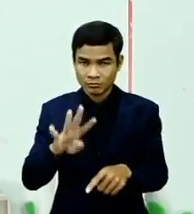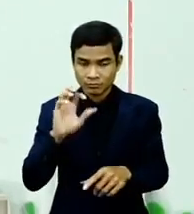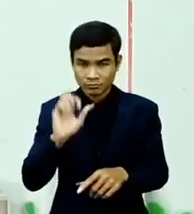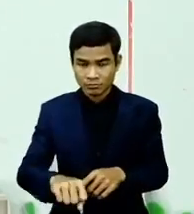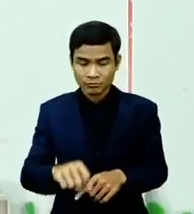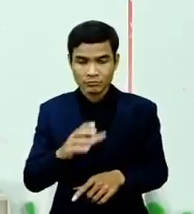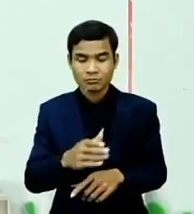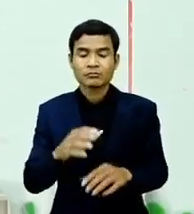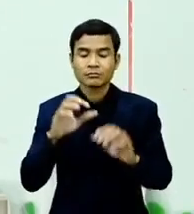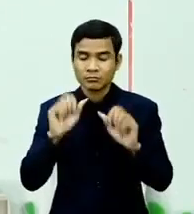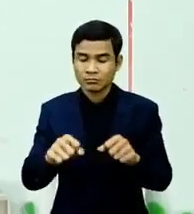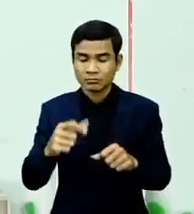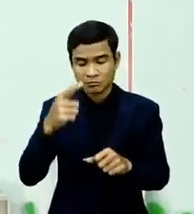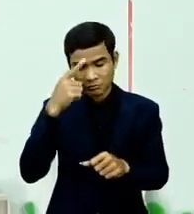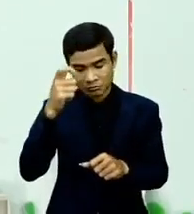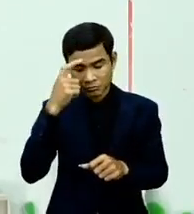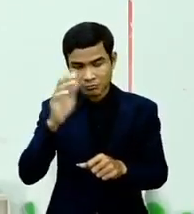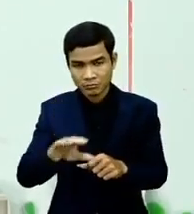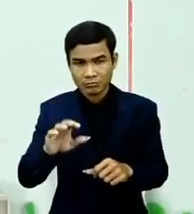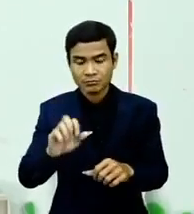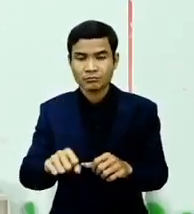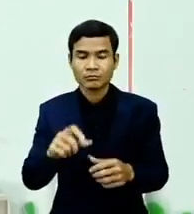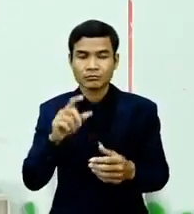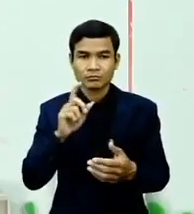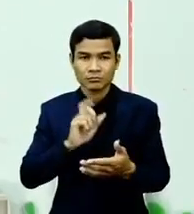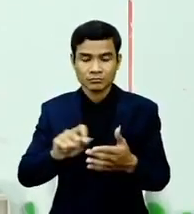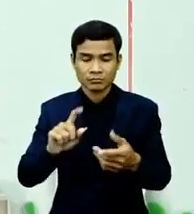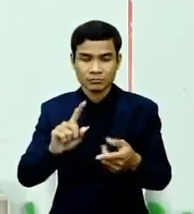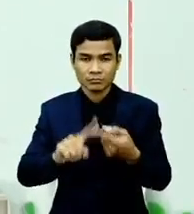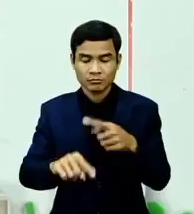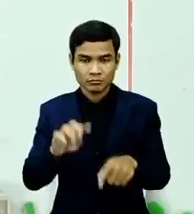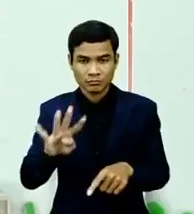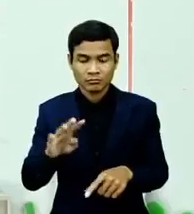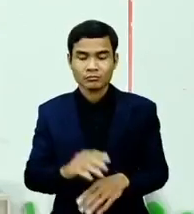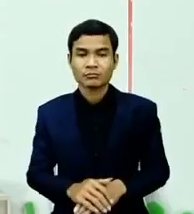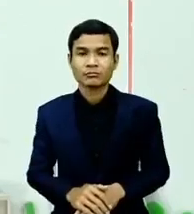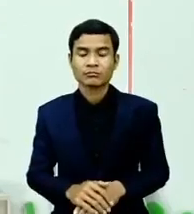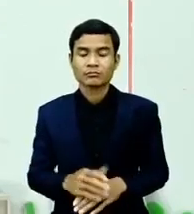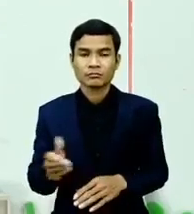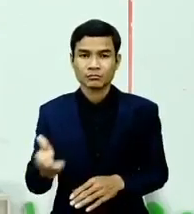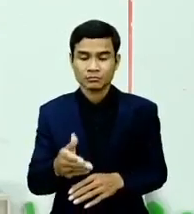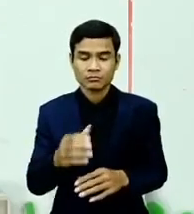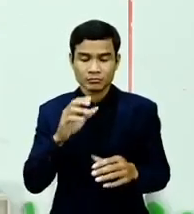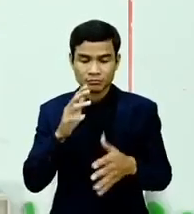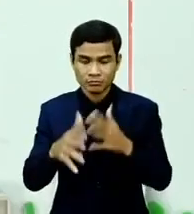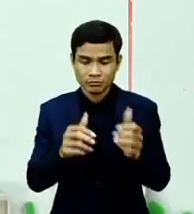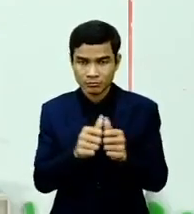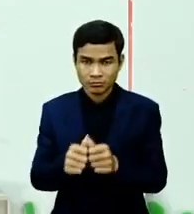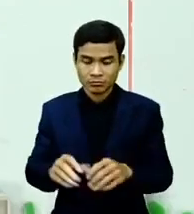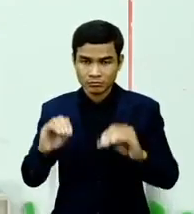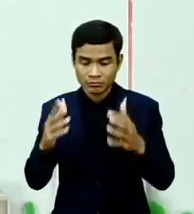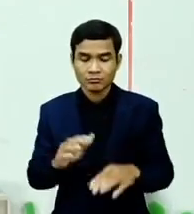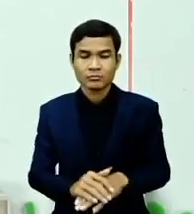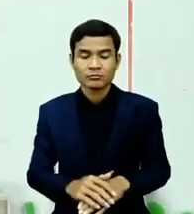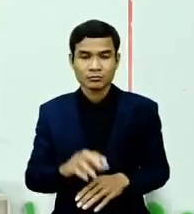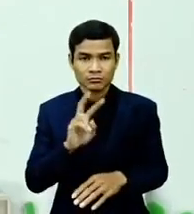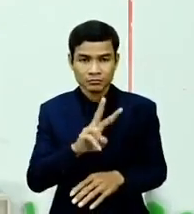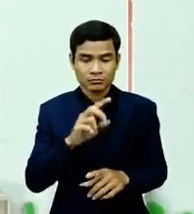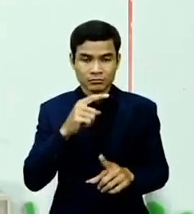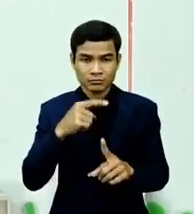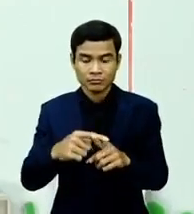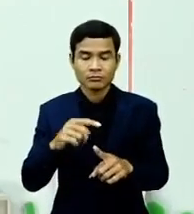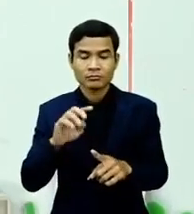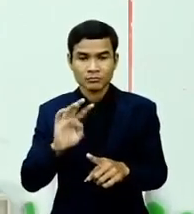អូយពូកែពូកែណាស់ណាសរសេរលេខ4ដែរចាអញ្ចឹងកូនអានជាមួយអ្នកគ្រូបន្តិច2បូក